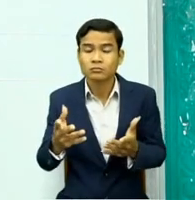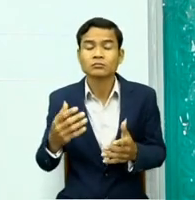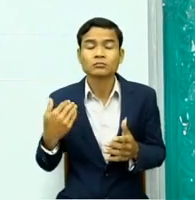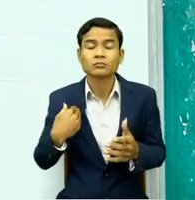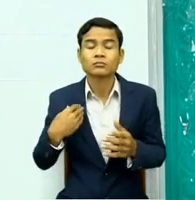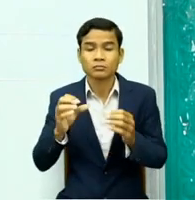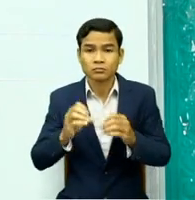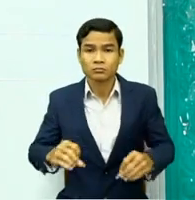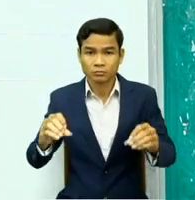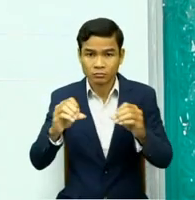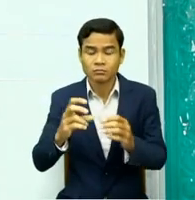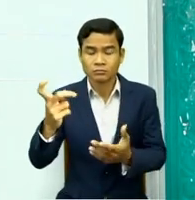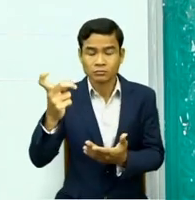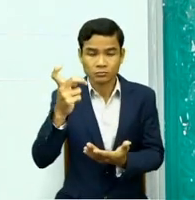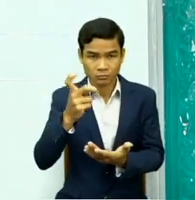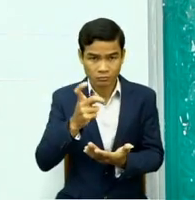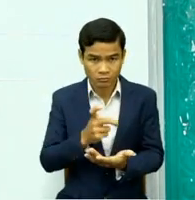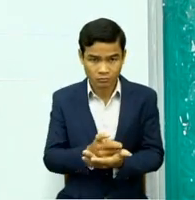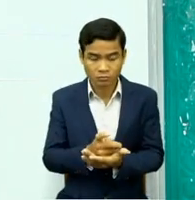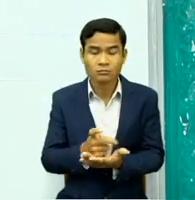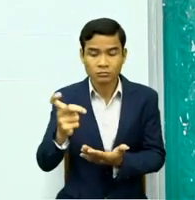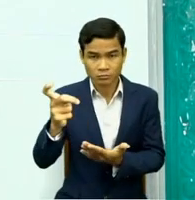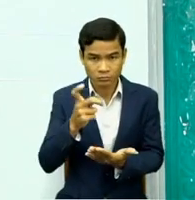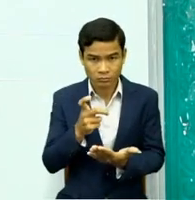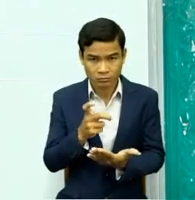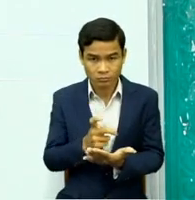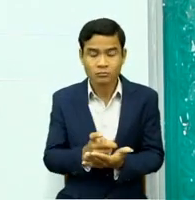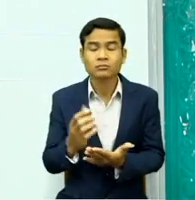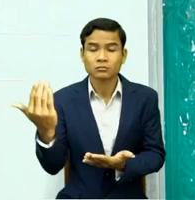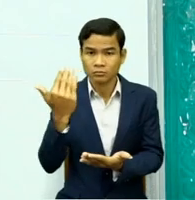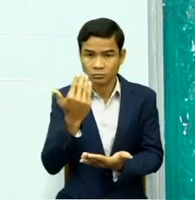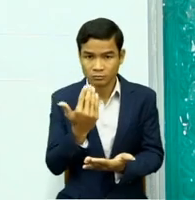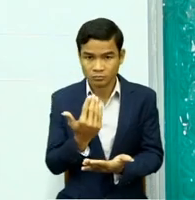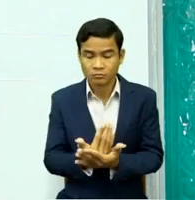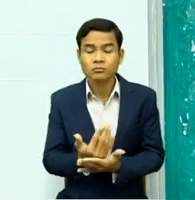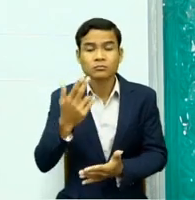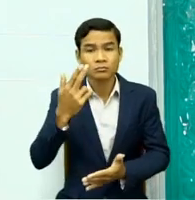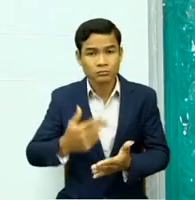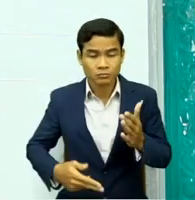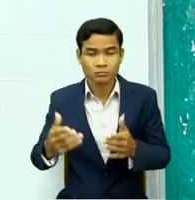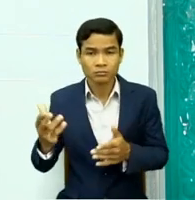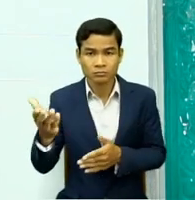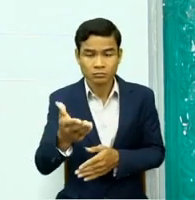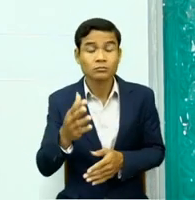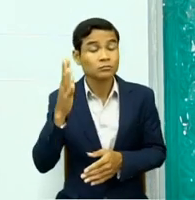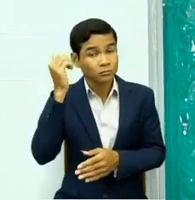lomnom kamru stuon kon chong cha me rian yeung ka pi msel mnyi kon